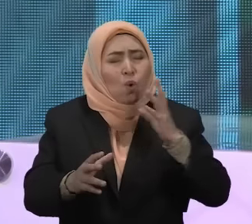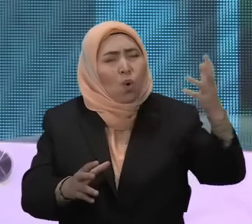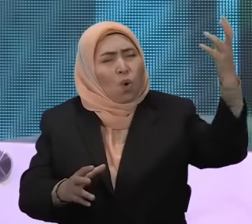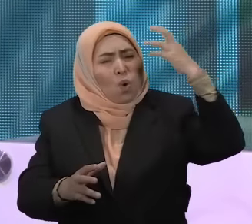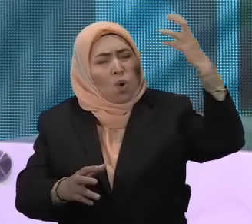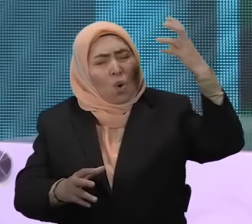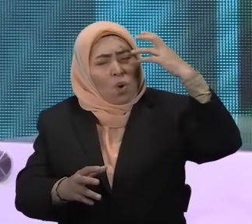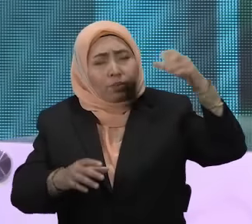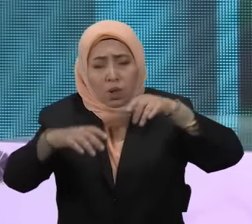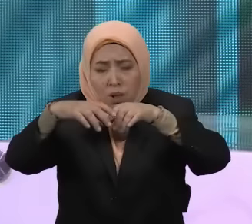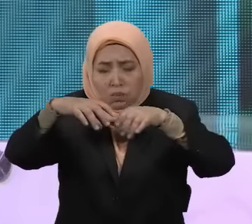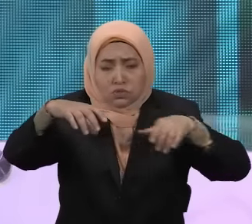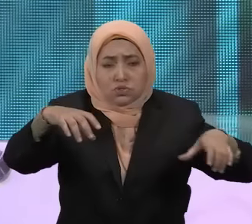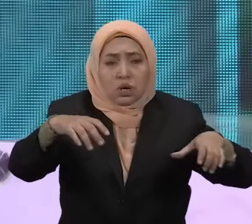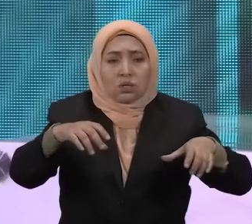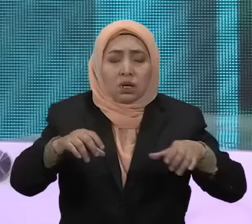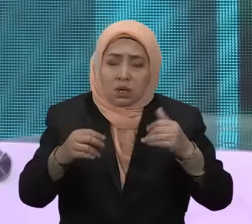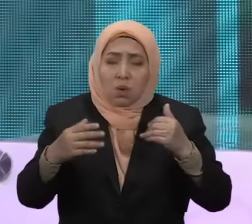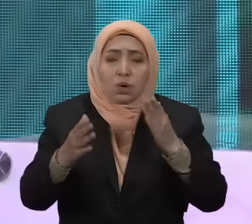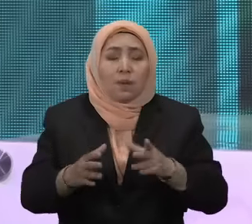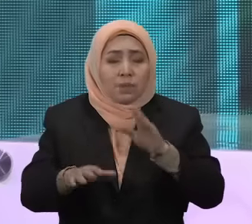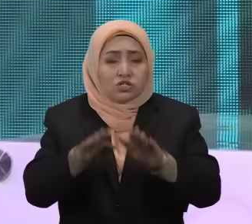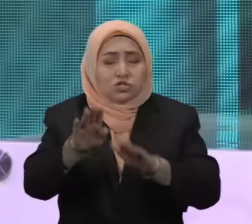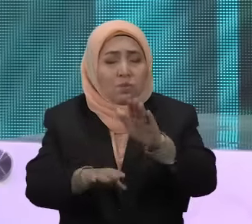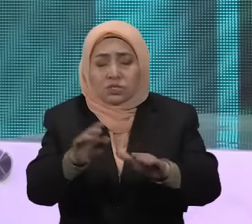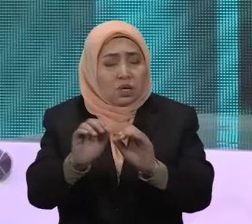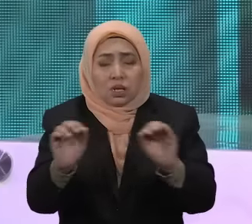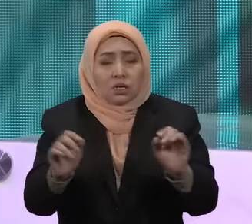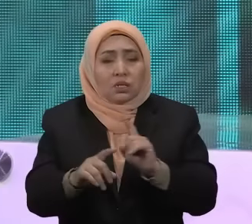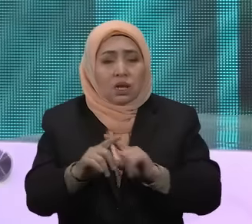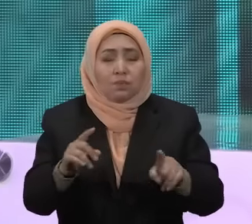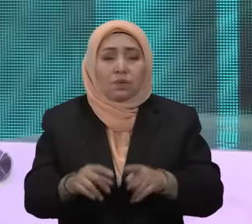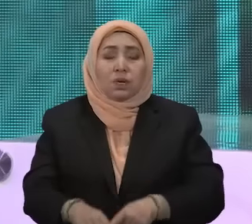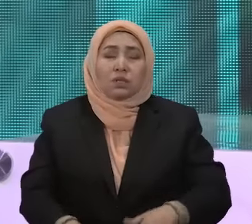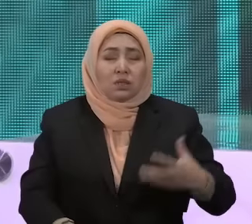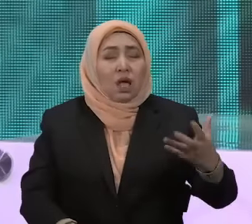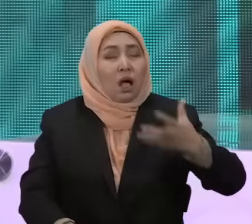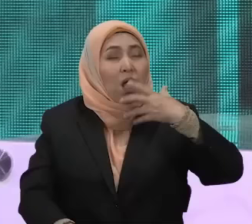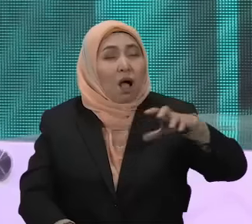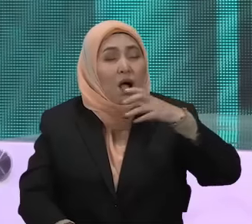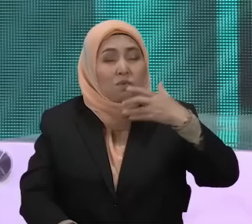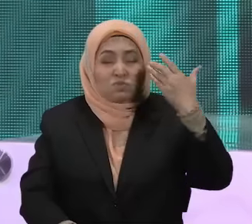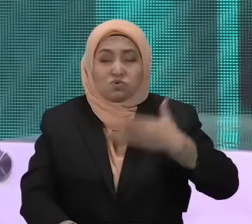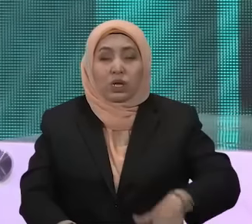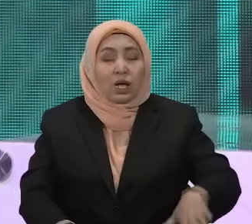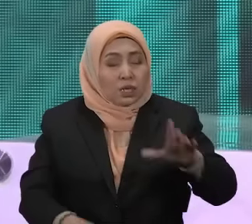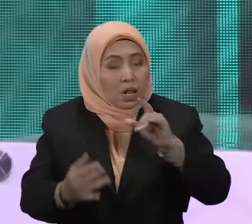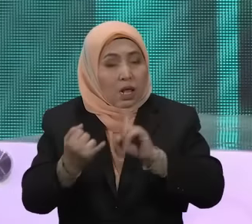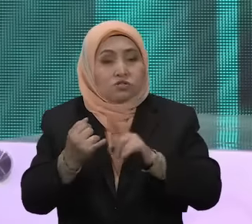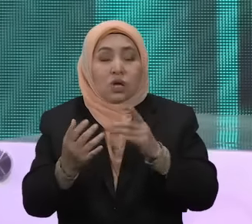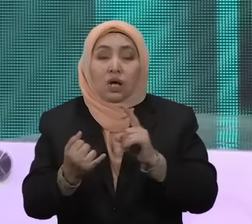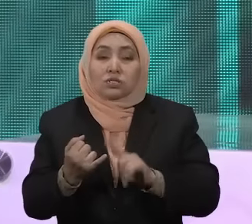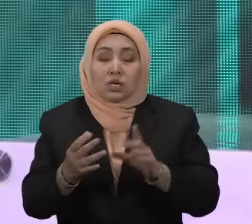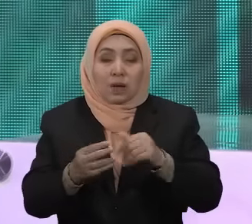panas sangat dalam terowong tersebut. Tak ada orang bijak, kan, tetapi kerana heat stroke yang ada, perjalanan untuk akhirnya